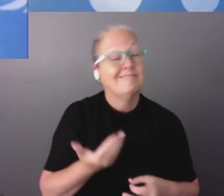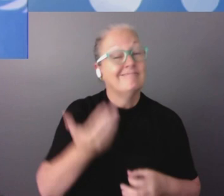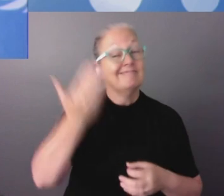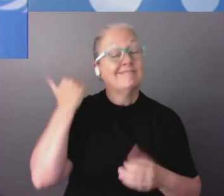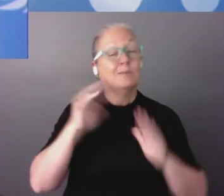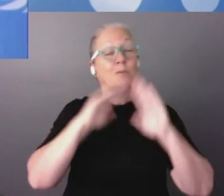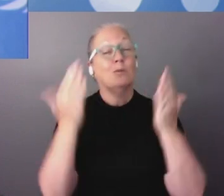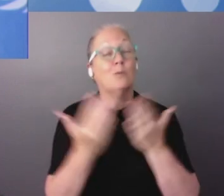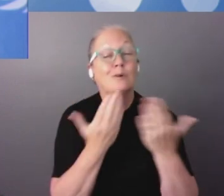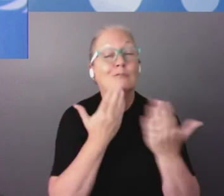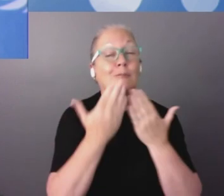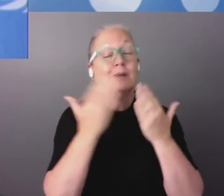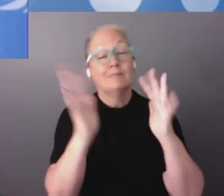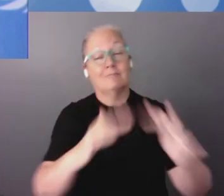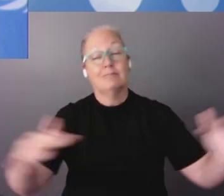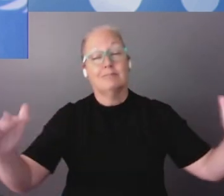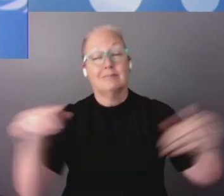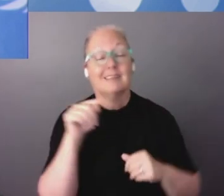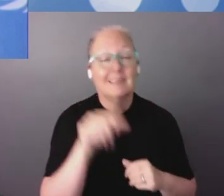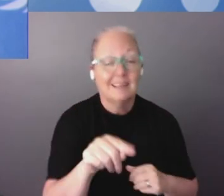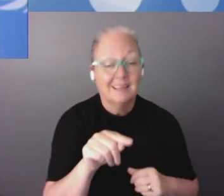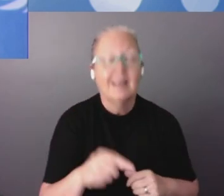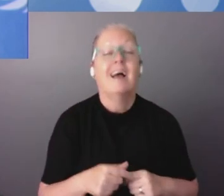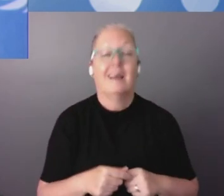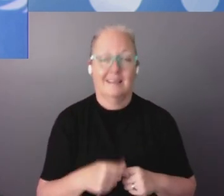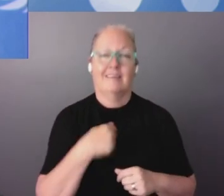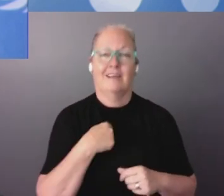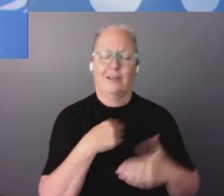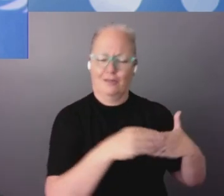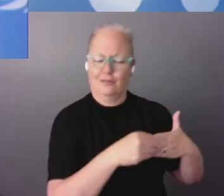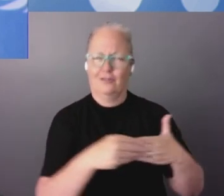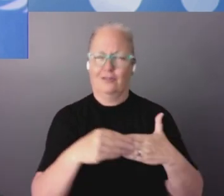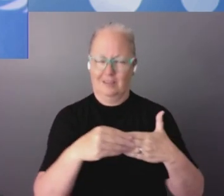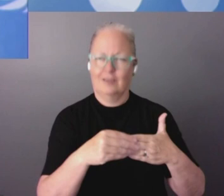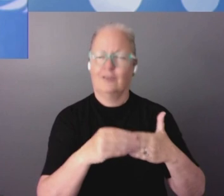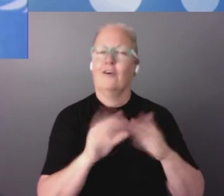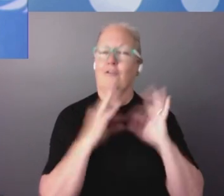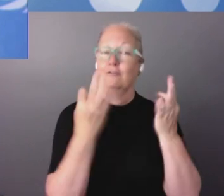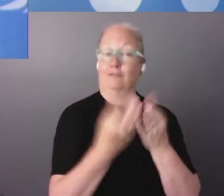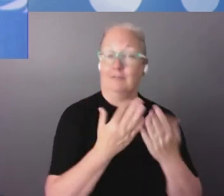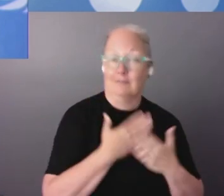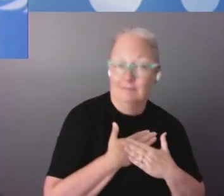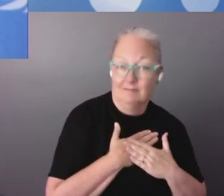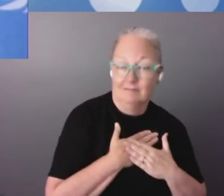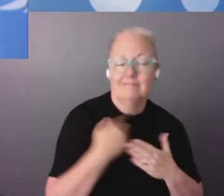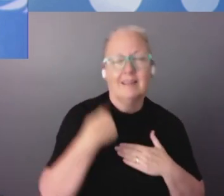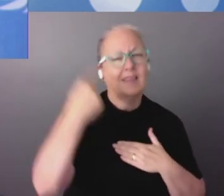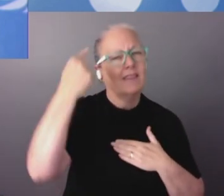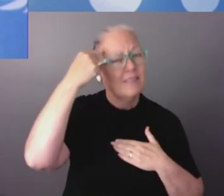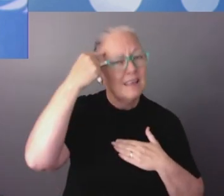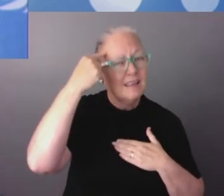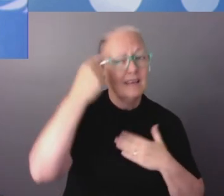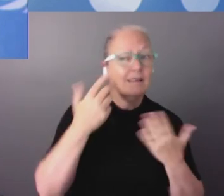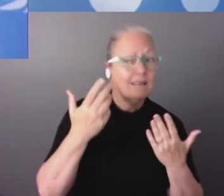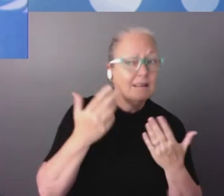这个通信的能力我们现在觉得这是一个当然的事情，但是它并不是一个当然的事情，我